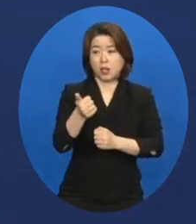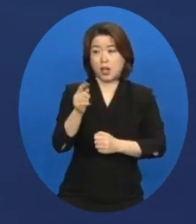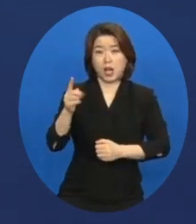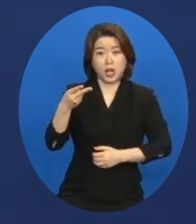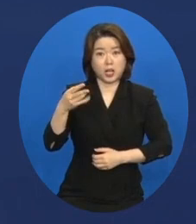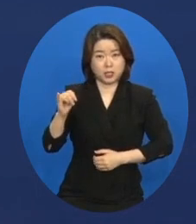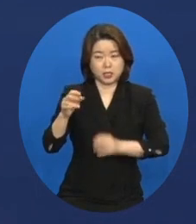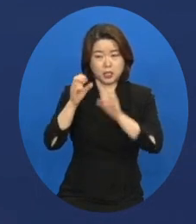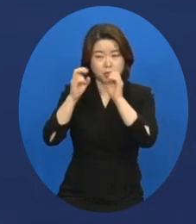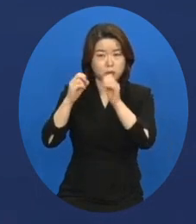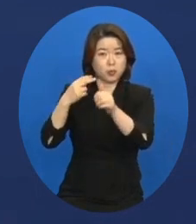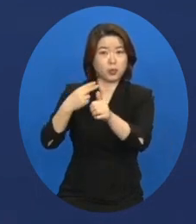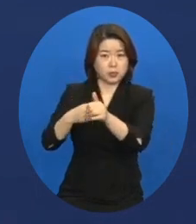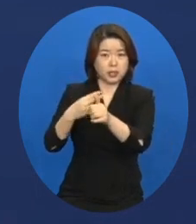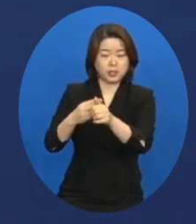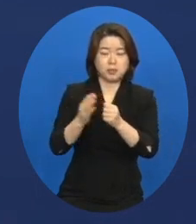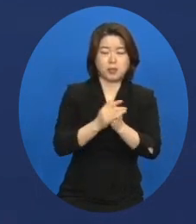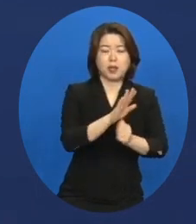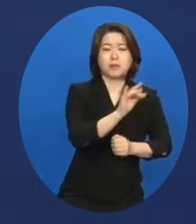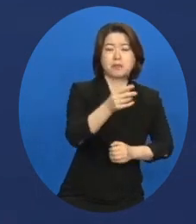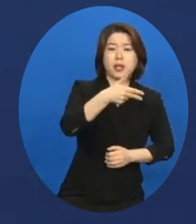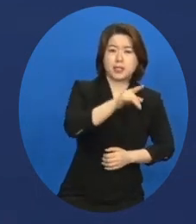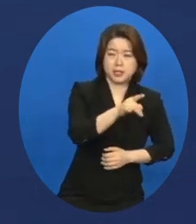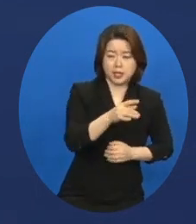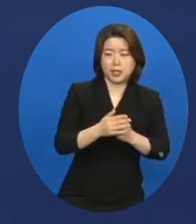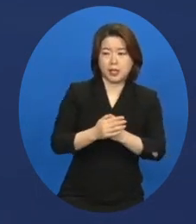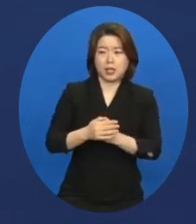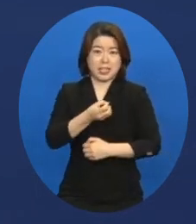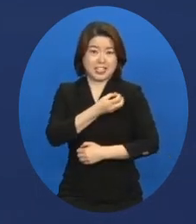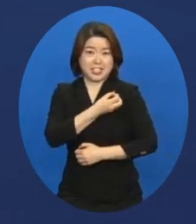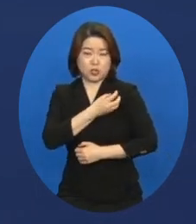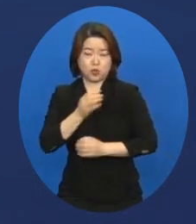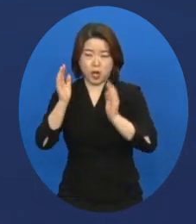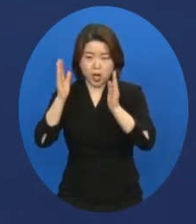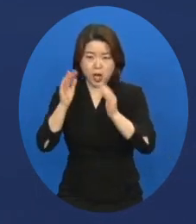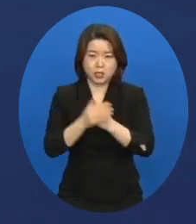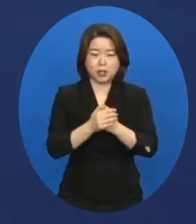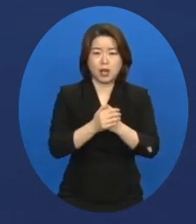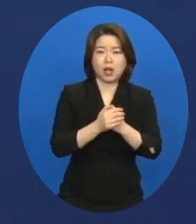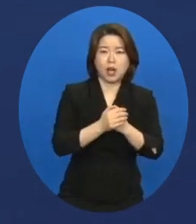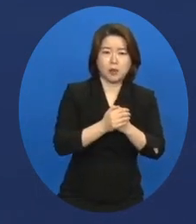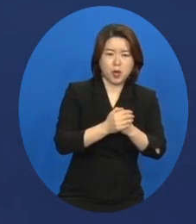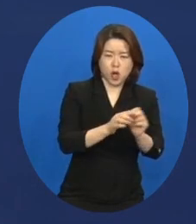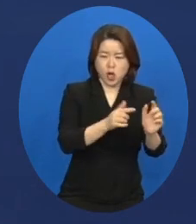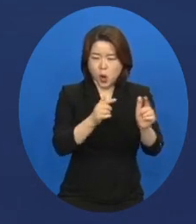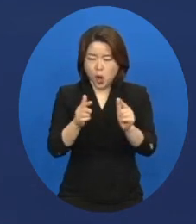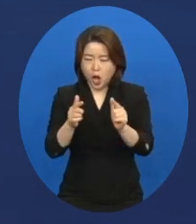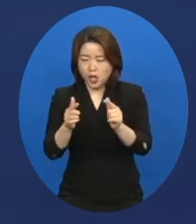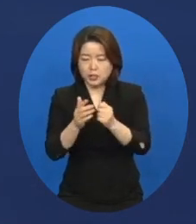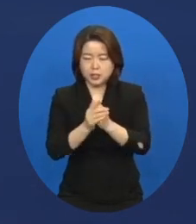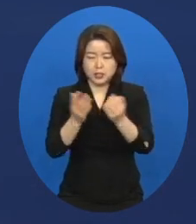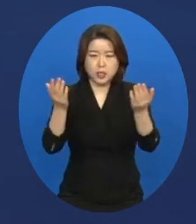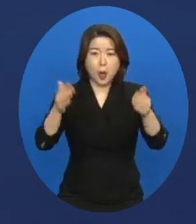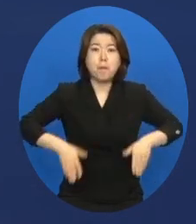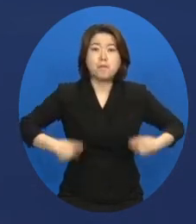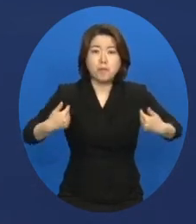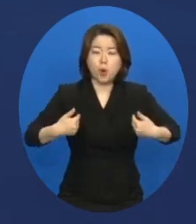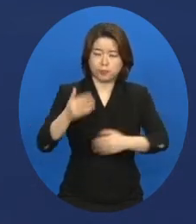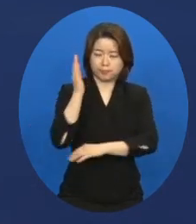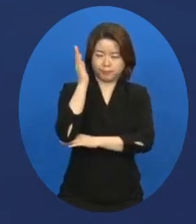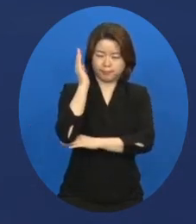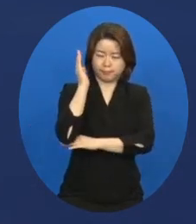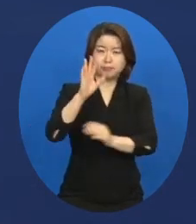선교사님이 배제학당, 이화학당, 봄학기, 신앙사경회를 인도하는데